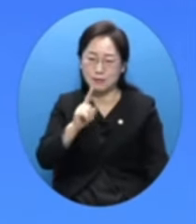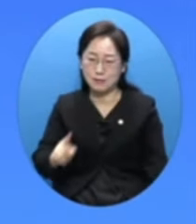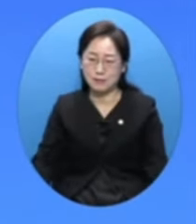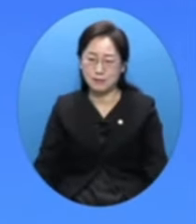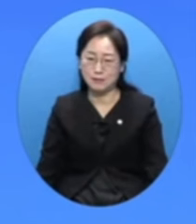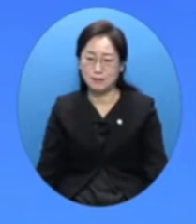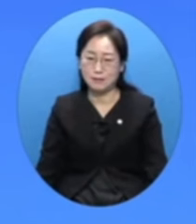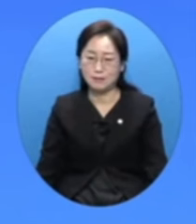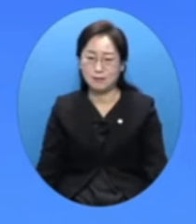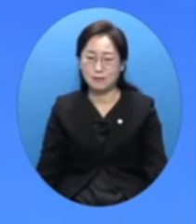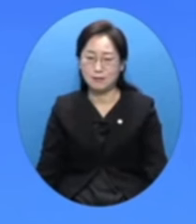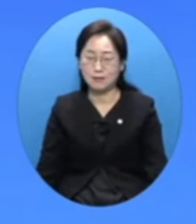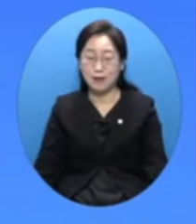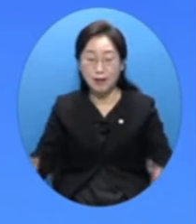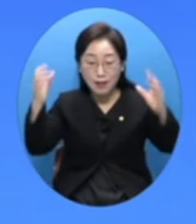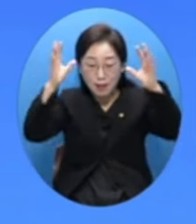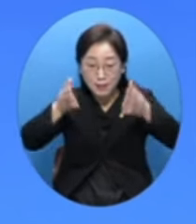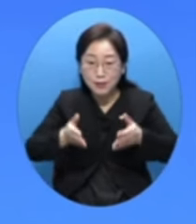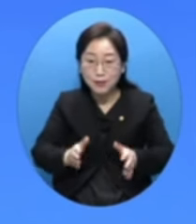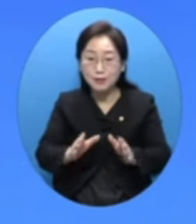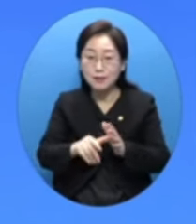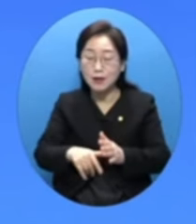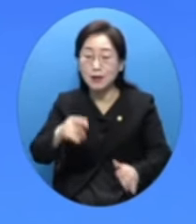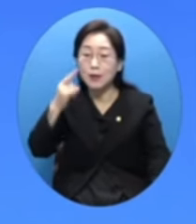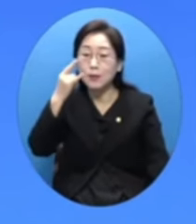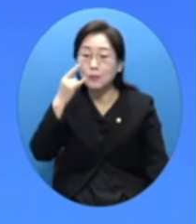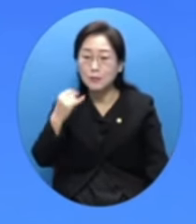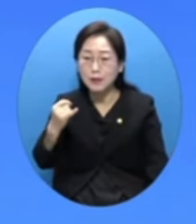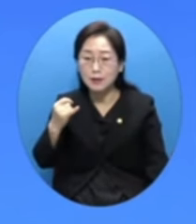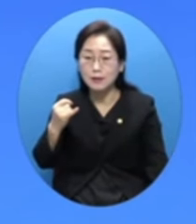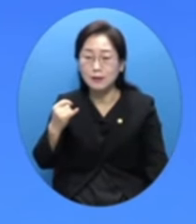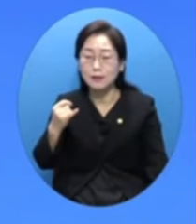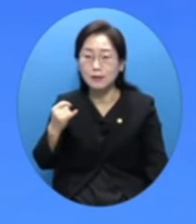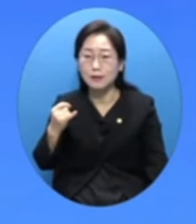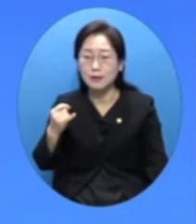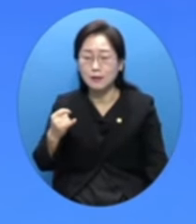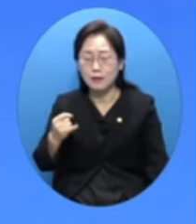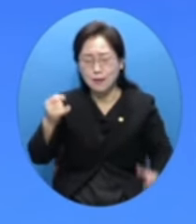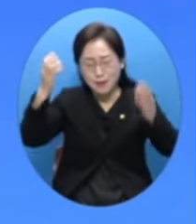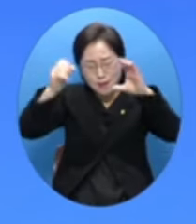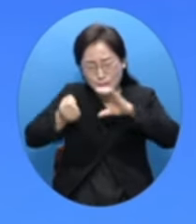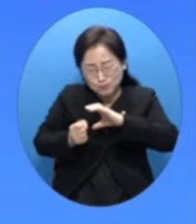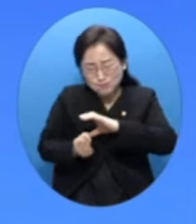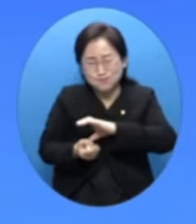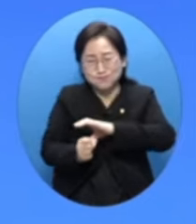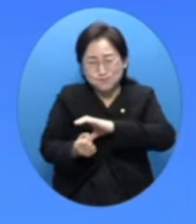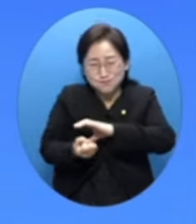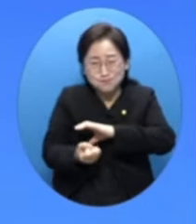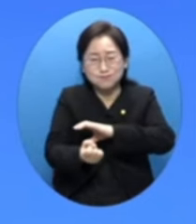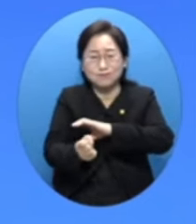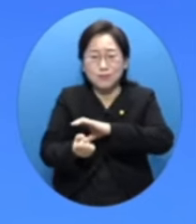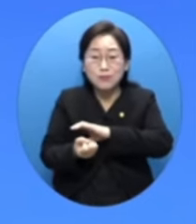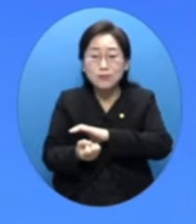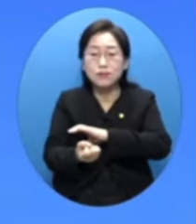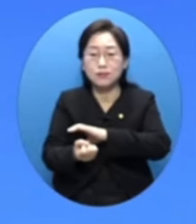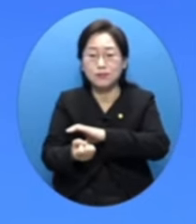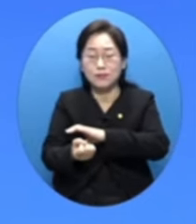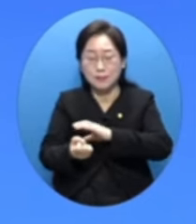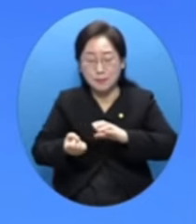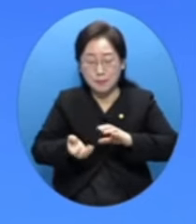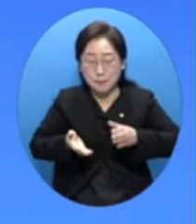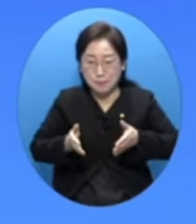합니다 아이가 태어날 때 어머님이 산고를 통하여 그 아이가